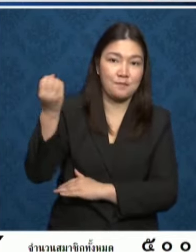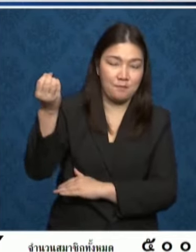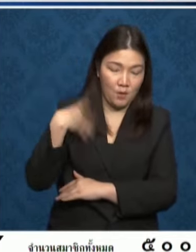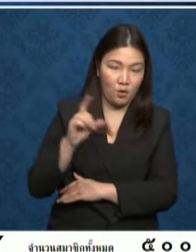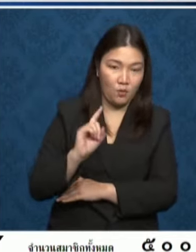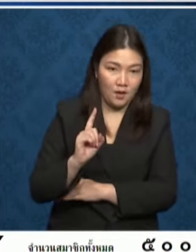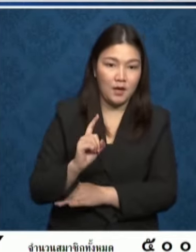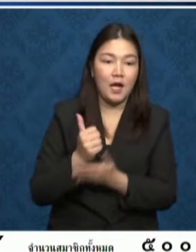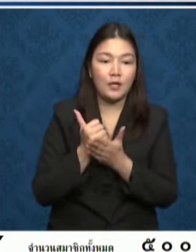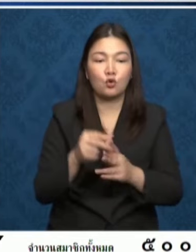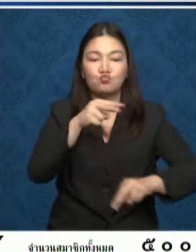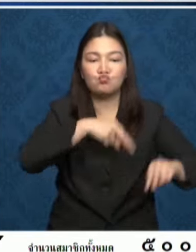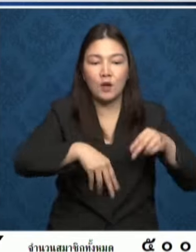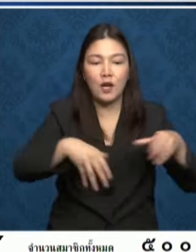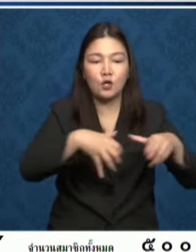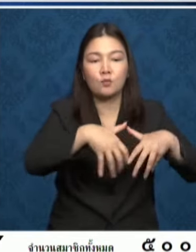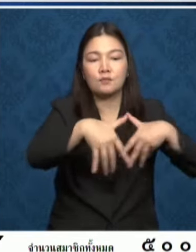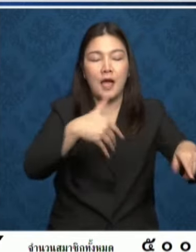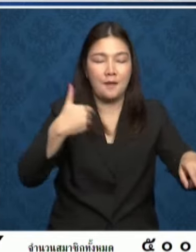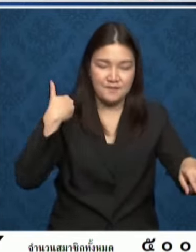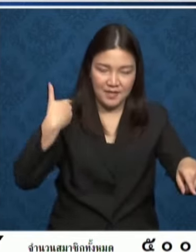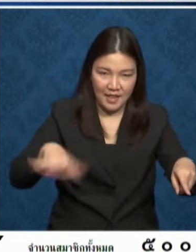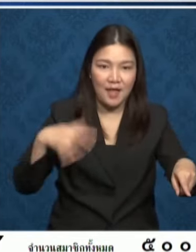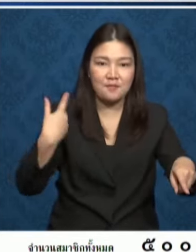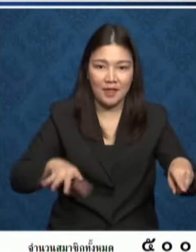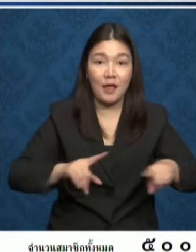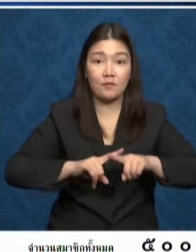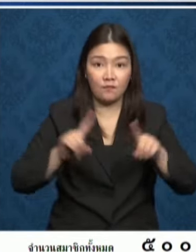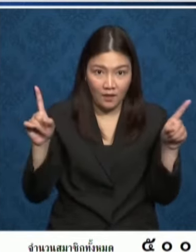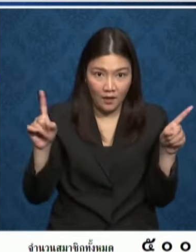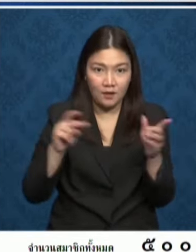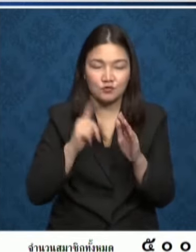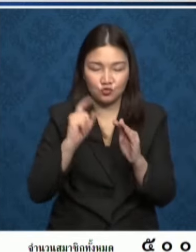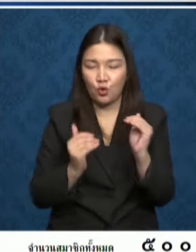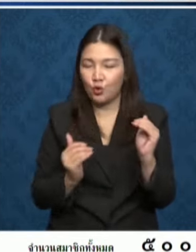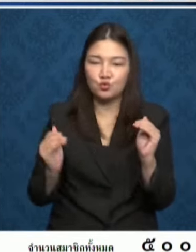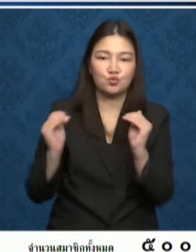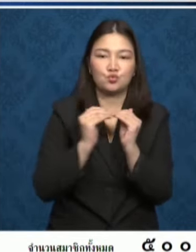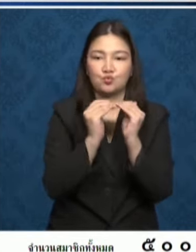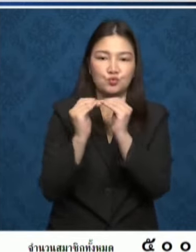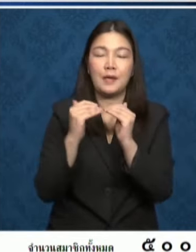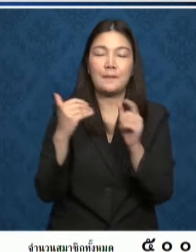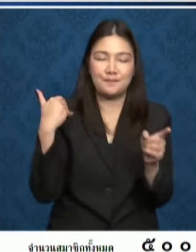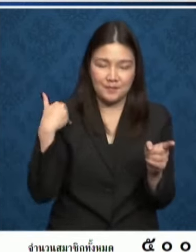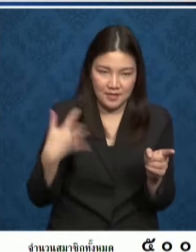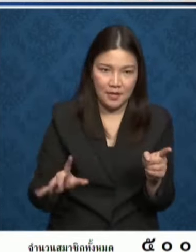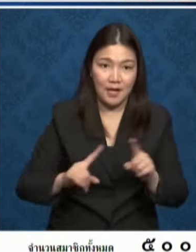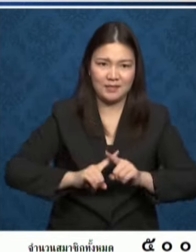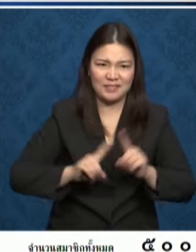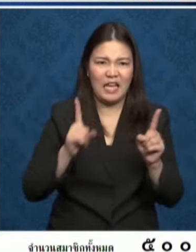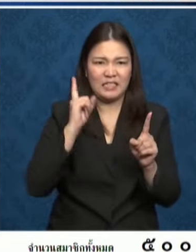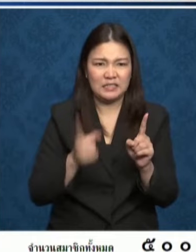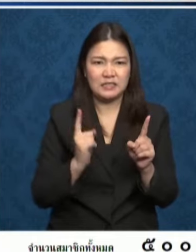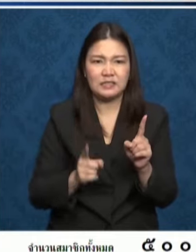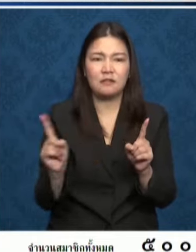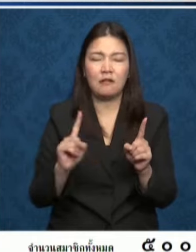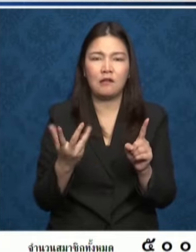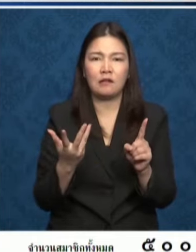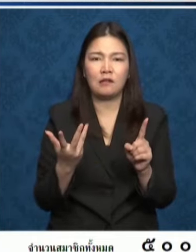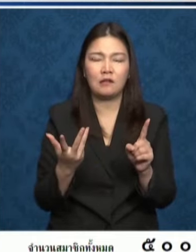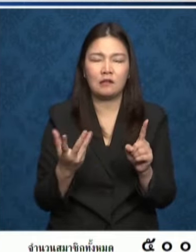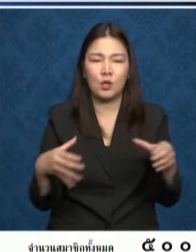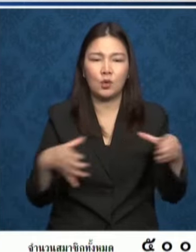สิทธิ์ของกลุ่มชาติพันธ์ในลักษณะในลักษณะที่เสมอภาคเท่าเทียมกับบุคคลทั่วไปแต่ผลที่ตามมาก็คือกลุ่มชาิ